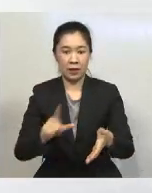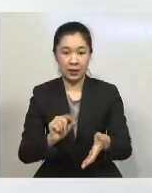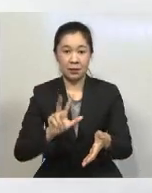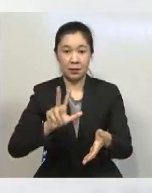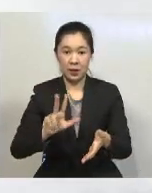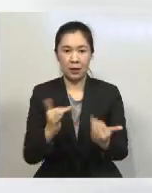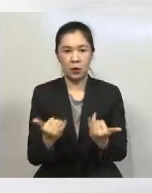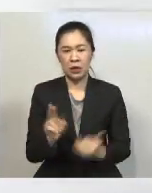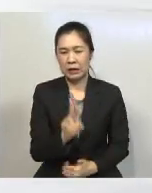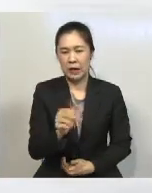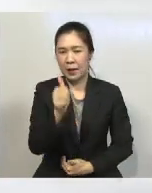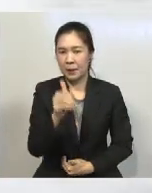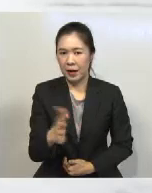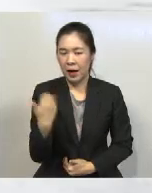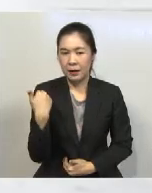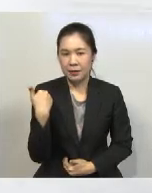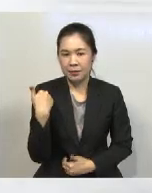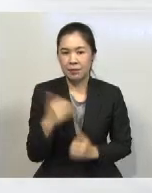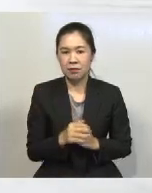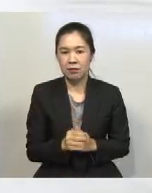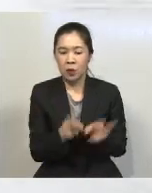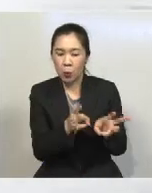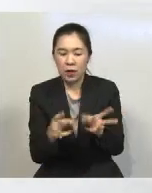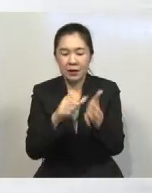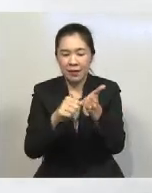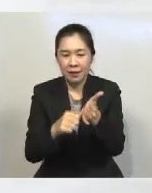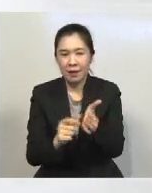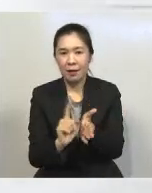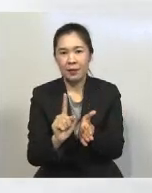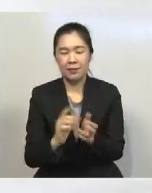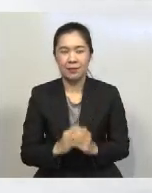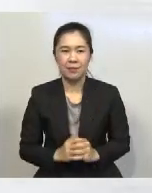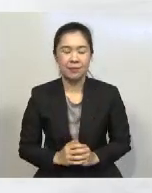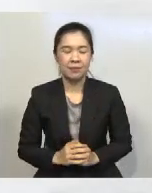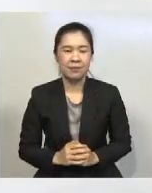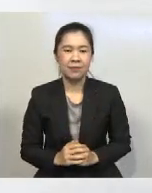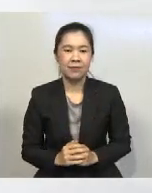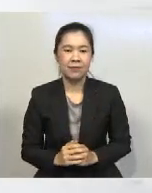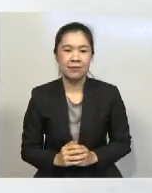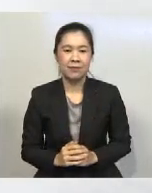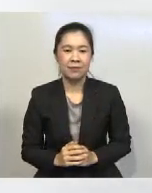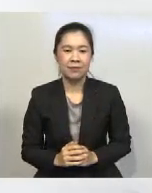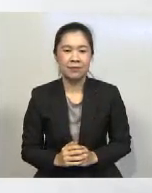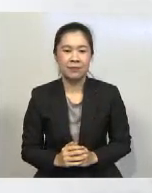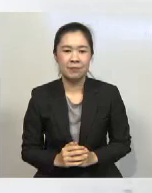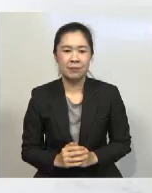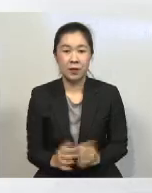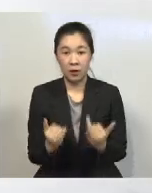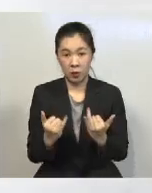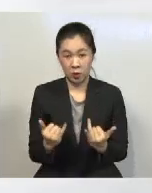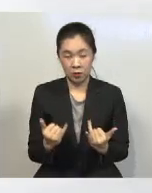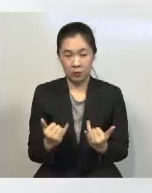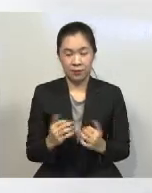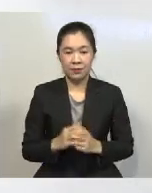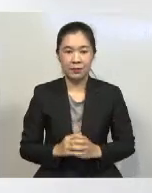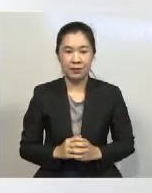ช้การไม่ได้ช่วงบัดของเนี่ยจะมีวิธีการแก้ไขปัญหาในเบื้องต้นอย่างไรบ้าง ตอนนี้เราอาศัยน้ำ